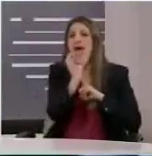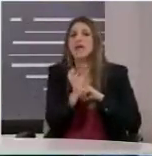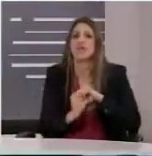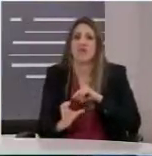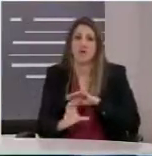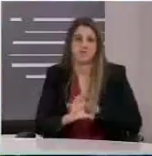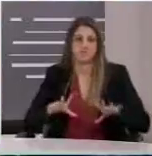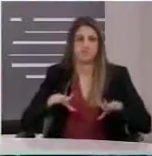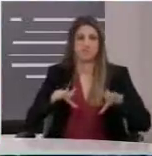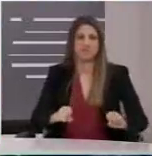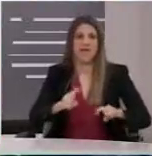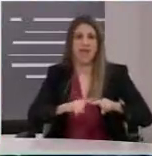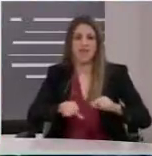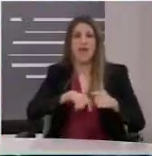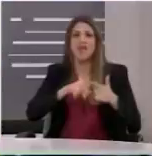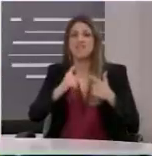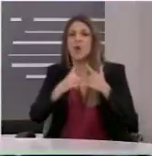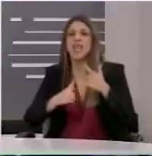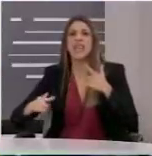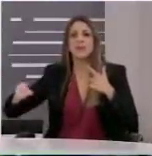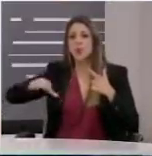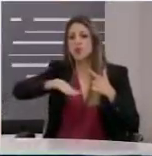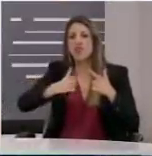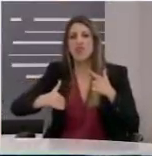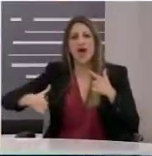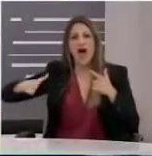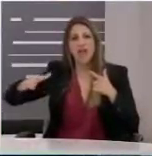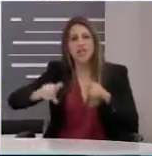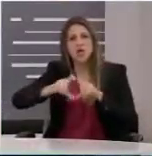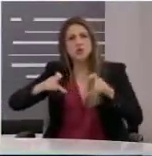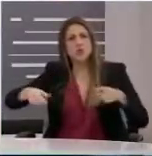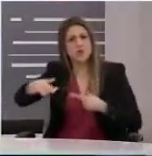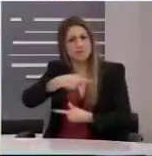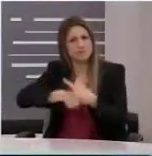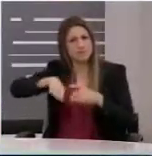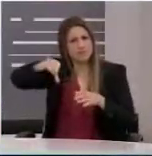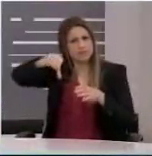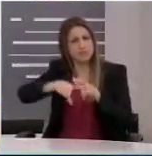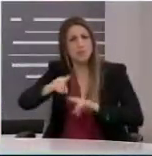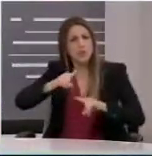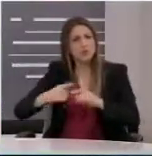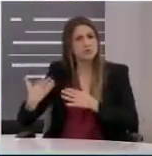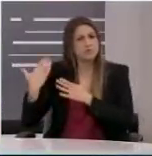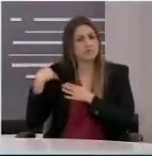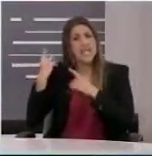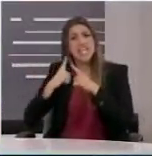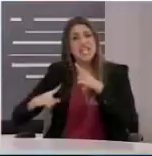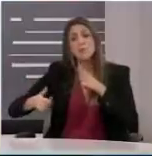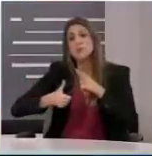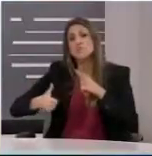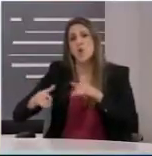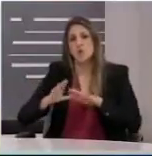η αποκλειστική οικονομική ζώνη και τα κυριαρχικά δικαιώματα της Κυπριακής Δημοκρατίας στην Νοτιοανατολική Μεσόγειο, της